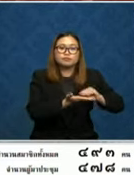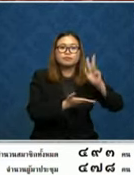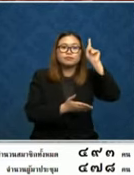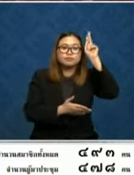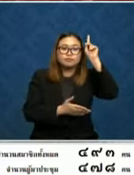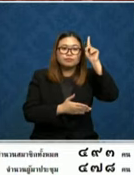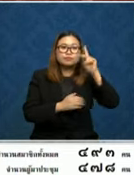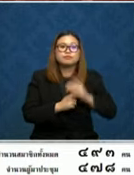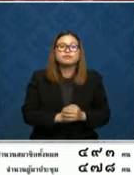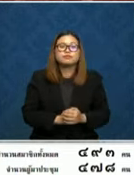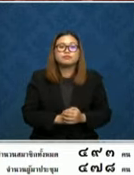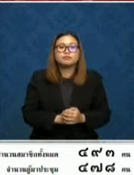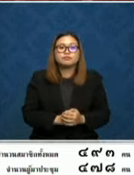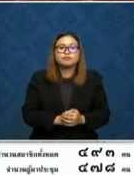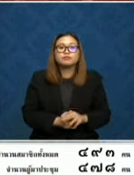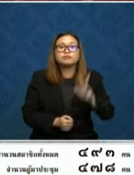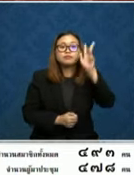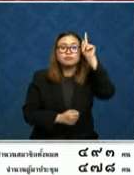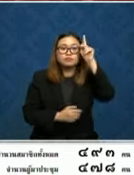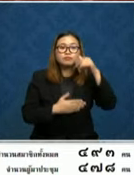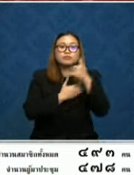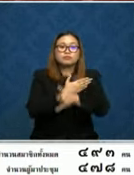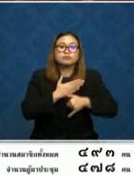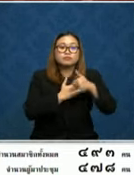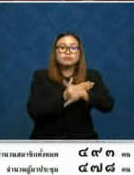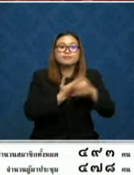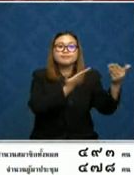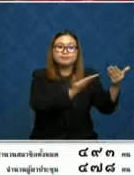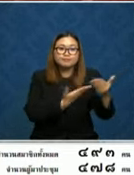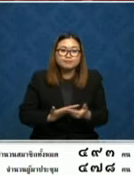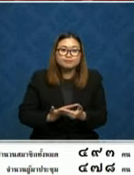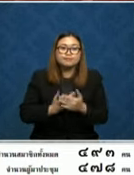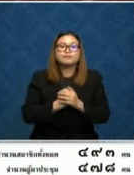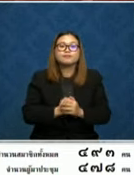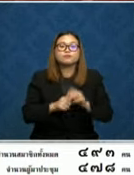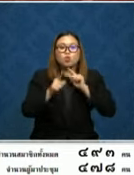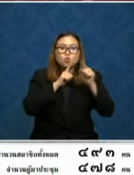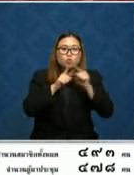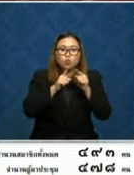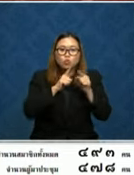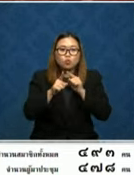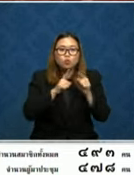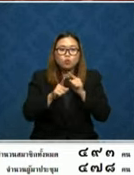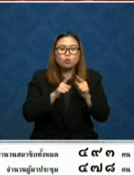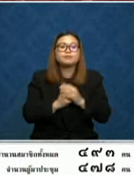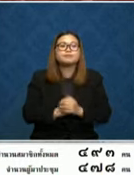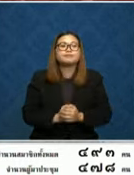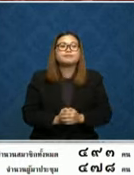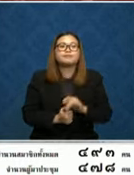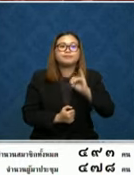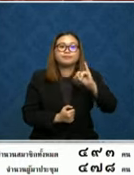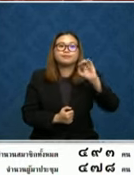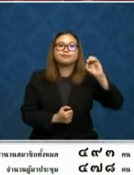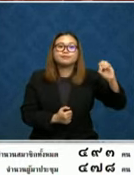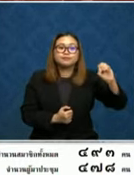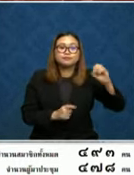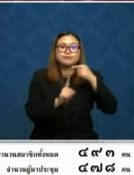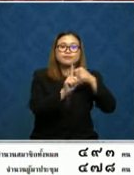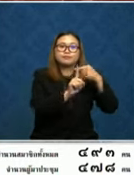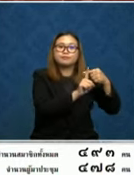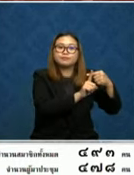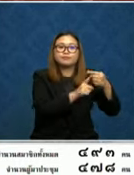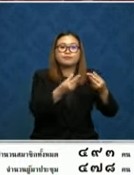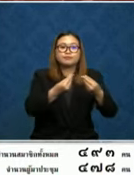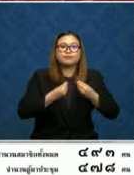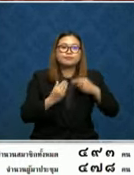ะดวกให้สื่อต่างชาติที่จะเข้ามาทําข่าวในไทยนะครับเผยแพร่ IO เชิงบวกนะครับแล้วก็มีอีกโครงการนึงที่กิจกรรมนึง